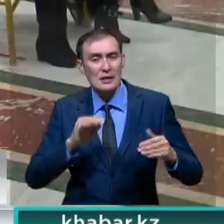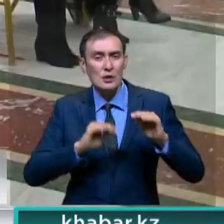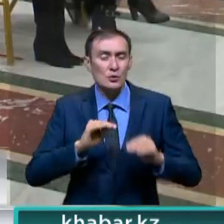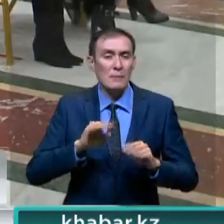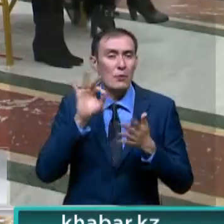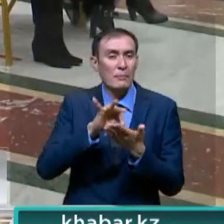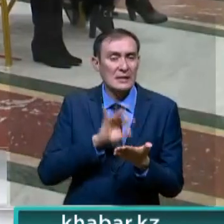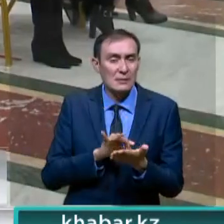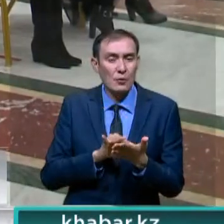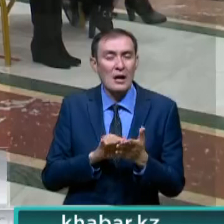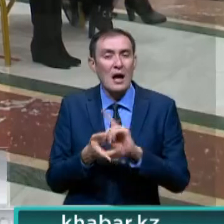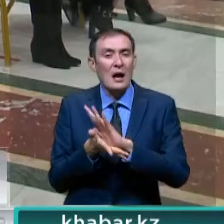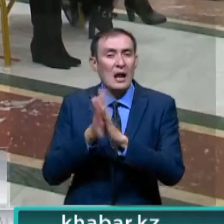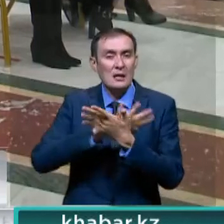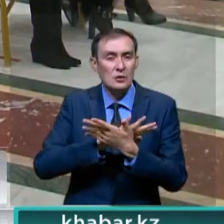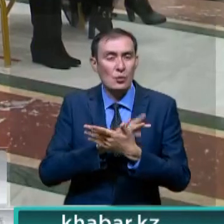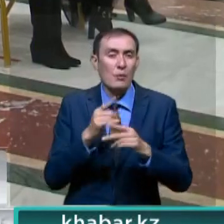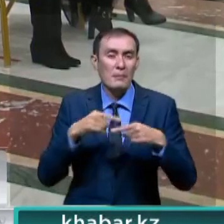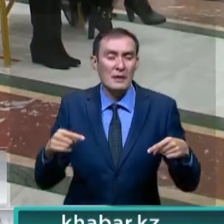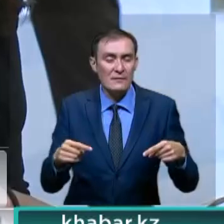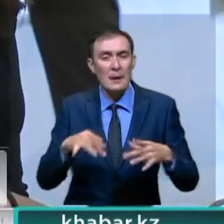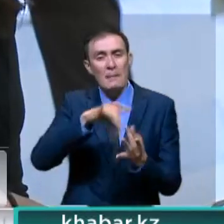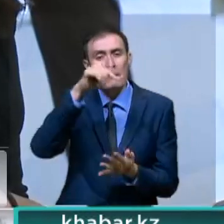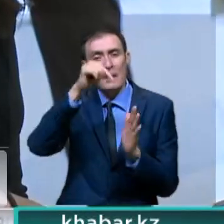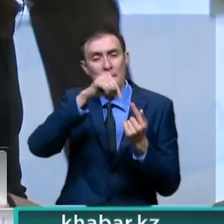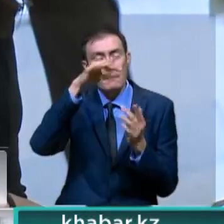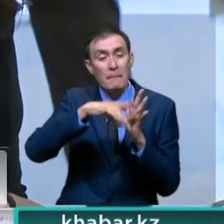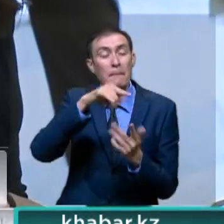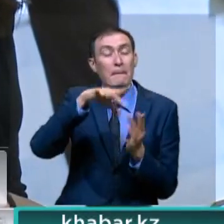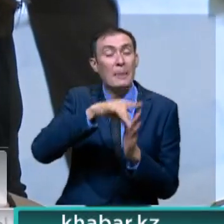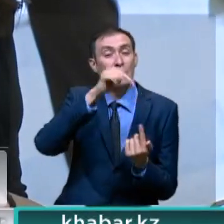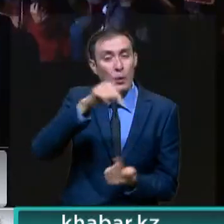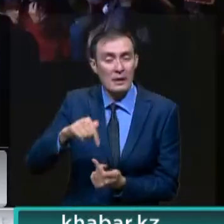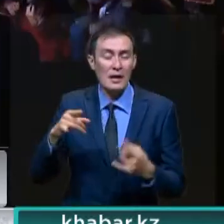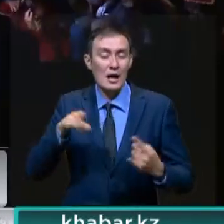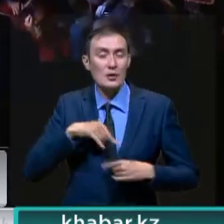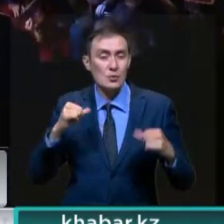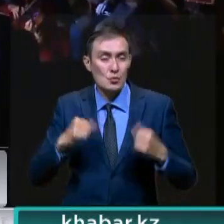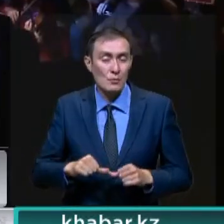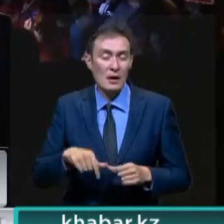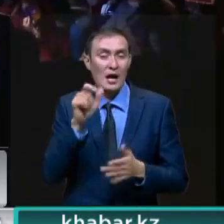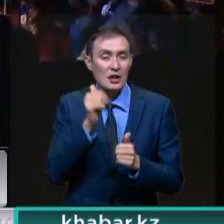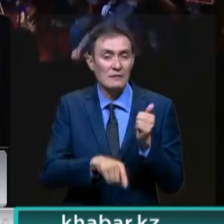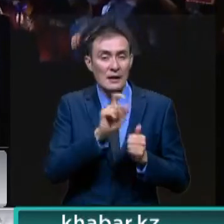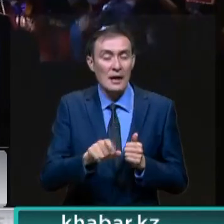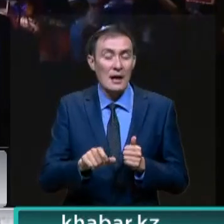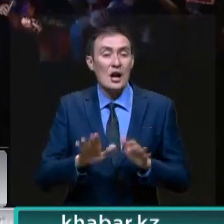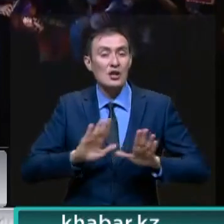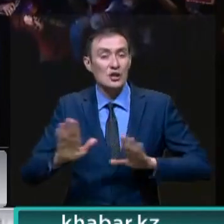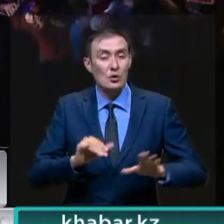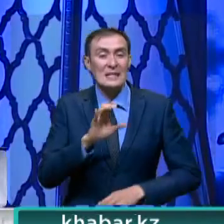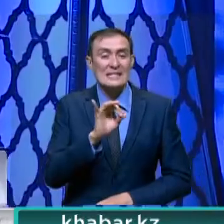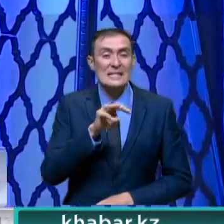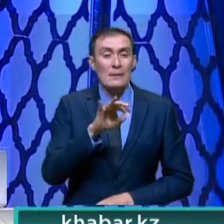по принципу калейдоскопа, и тщательно подобранные костюмы к характерам героев. Режиссер Алла Симонишвили